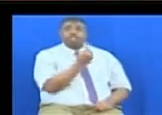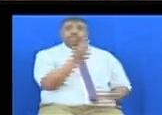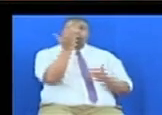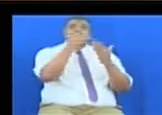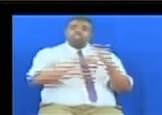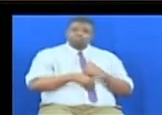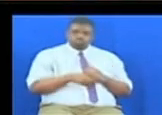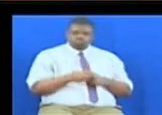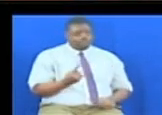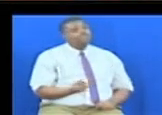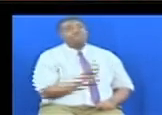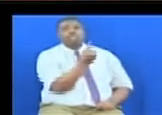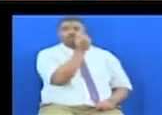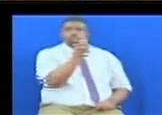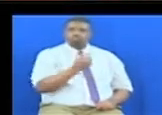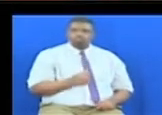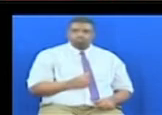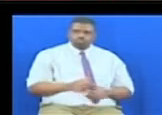peke yako.